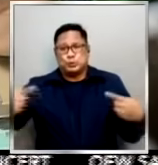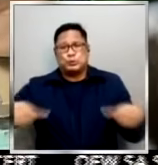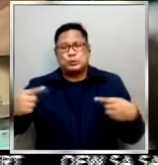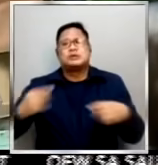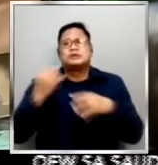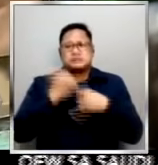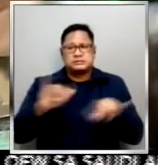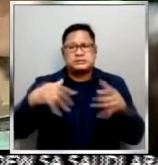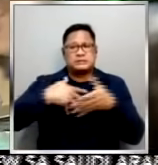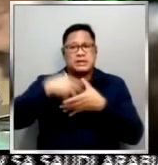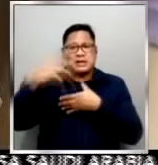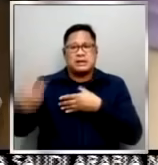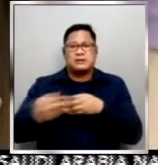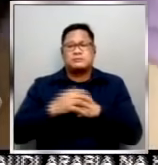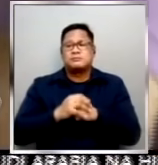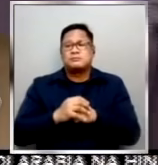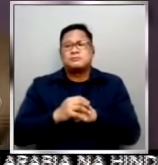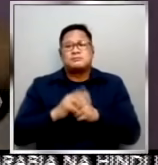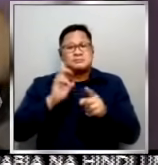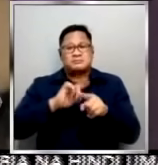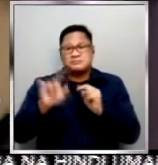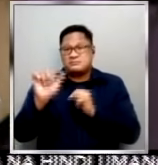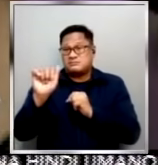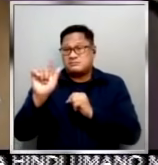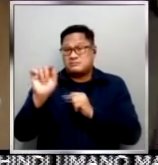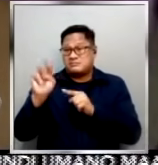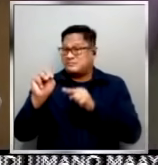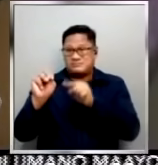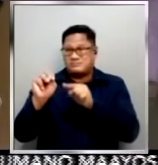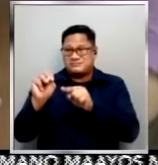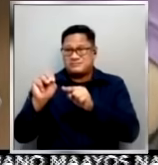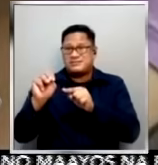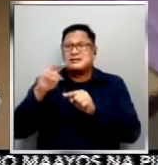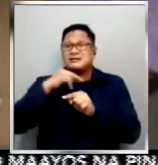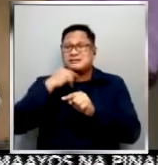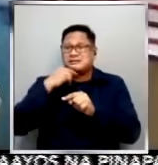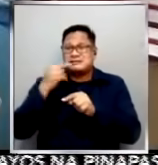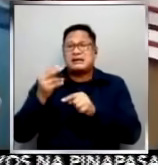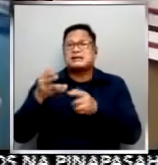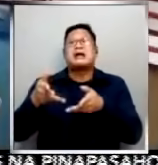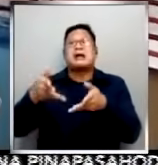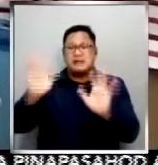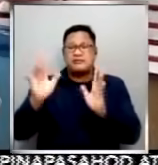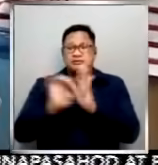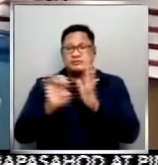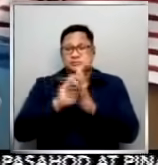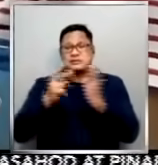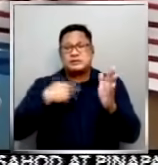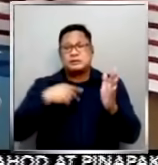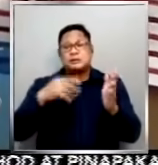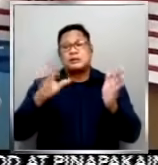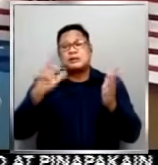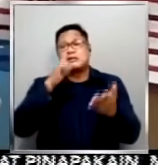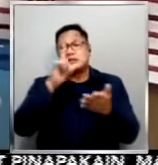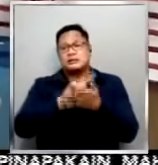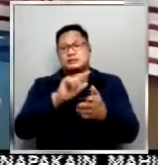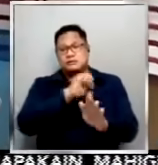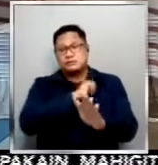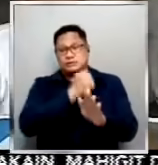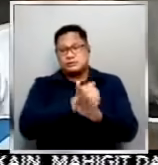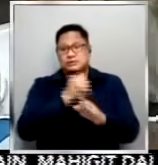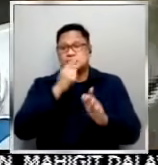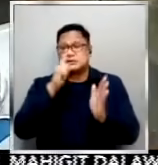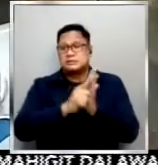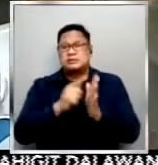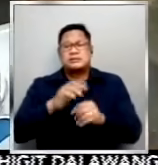daw ibinibigay ang ATM card kung ipapakuha lang gamit ang authorization letter. Anong purpose ng authorization kung hindi rin naman nila i-release yung